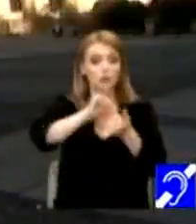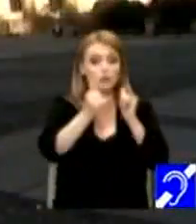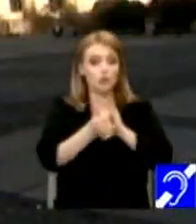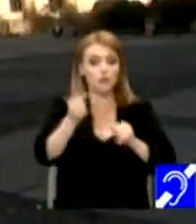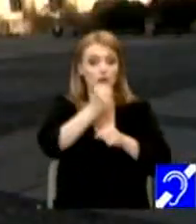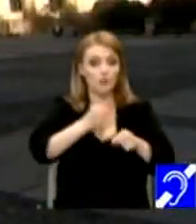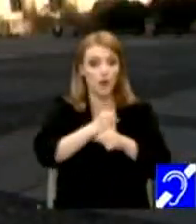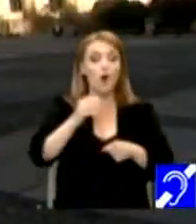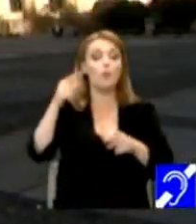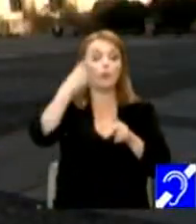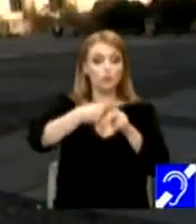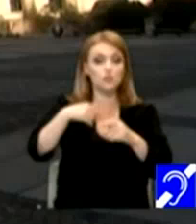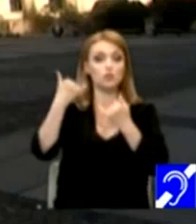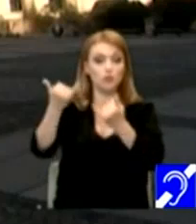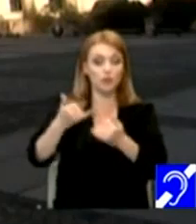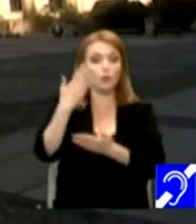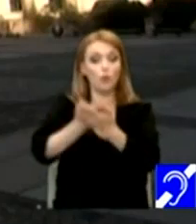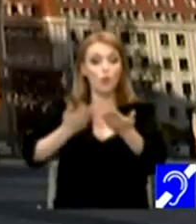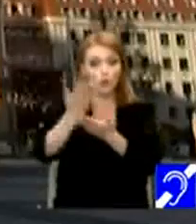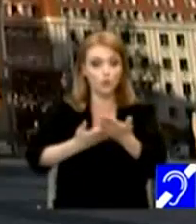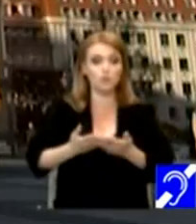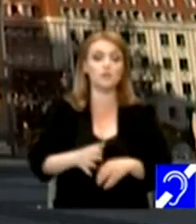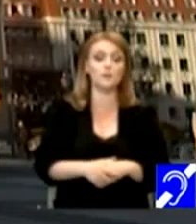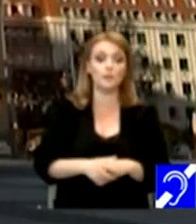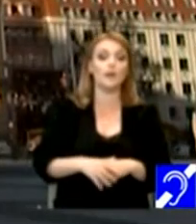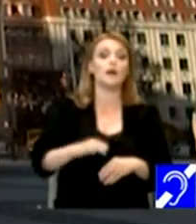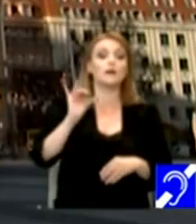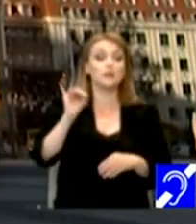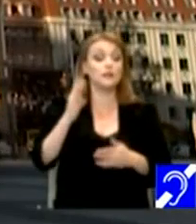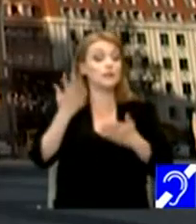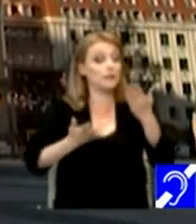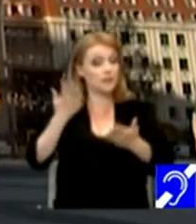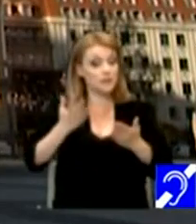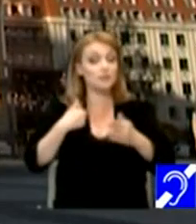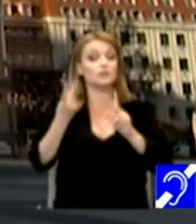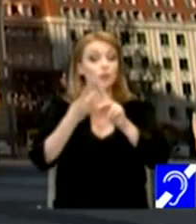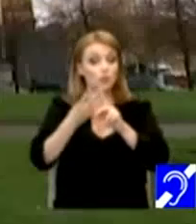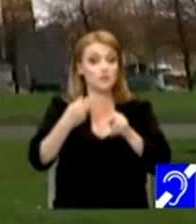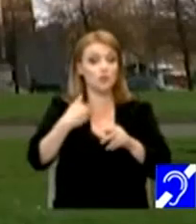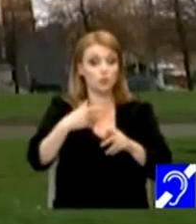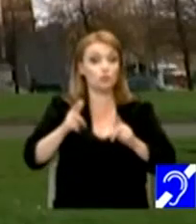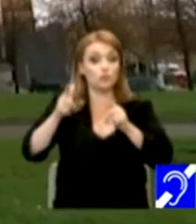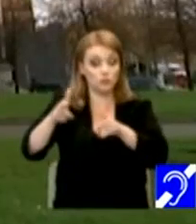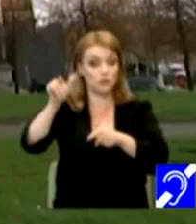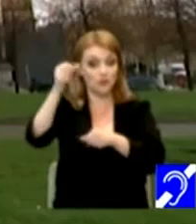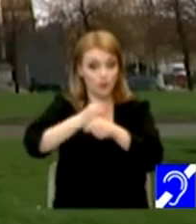de concediu și asigurare socială în cazul angajării de lungă durată sau angajării repetate.